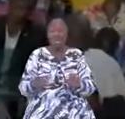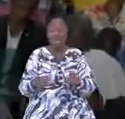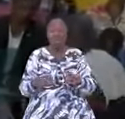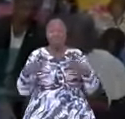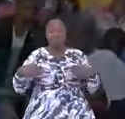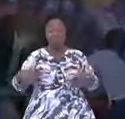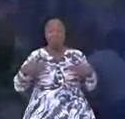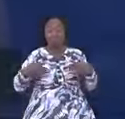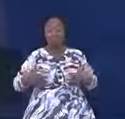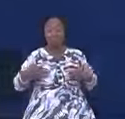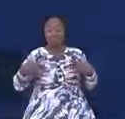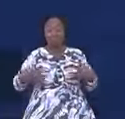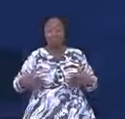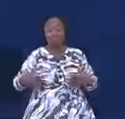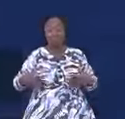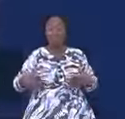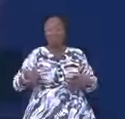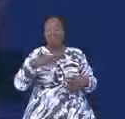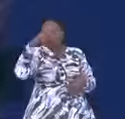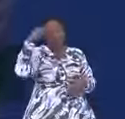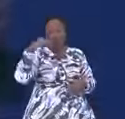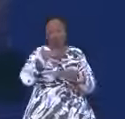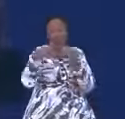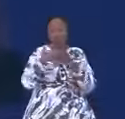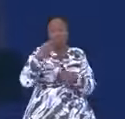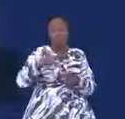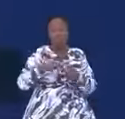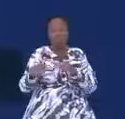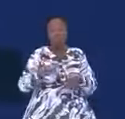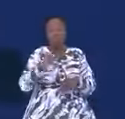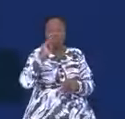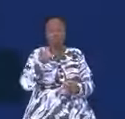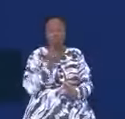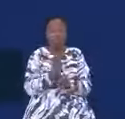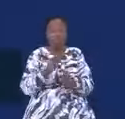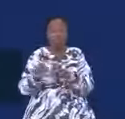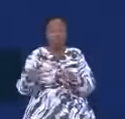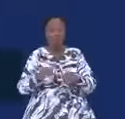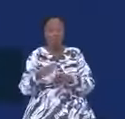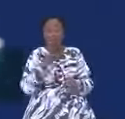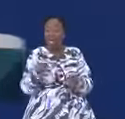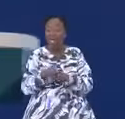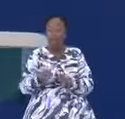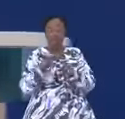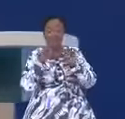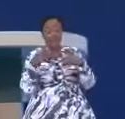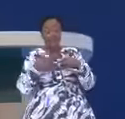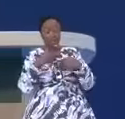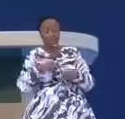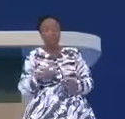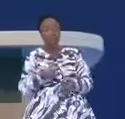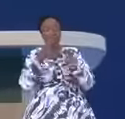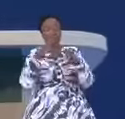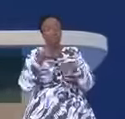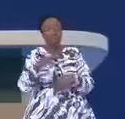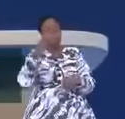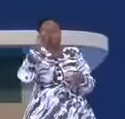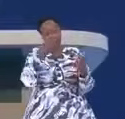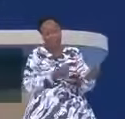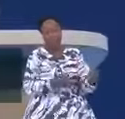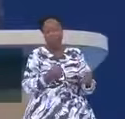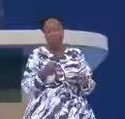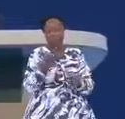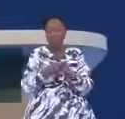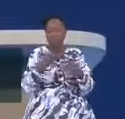c'est de regarder est ta voix le regard de la foi a pas de ce soir tu n'as aucune excuse pour